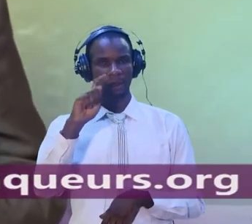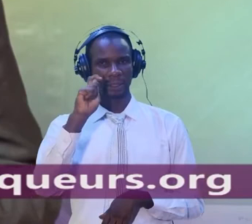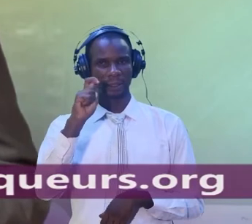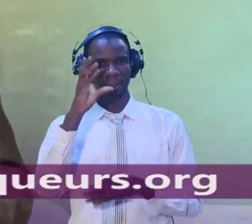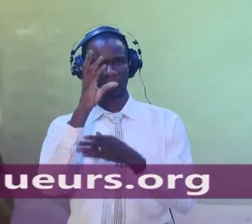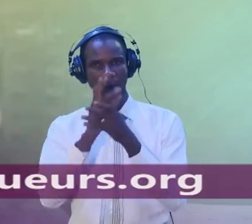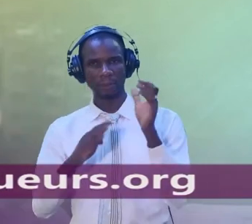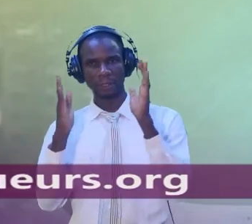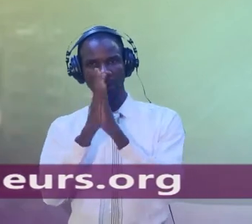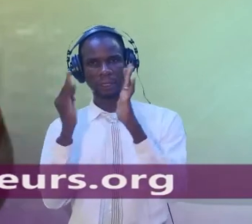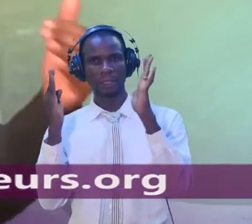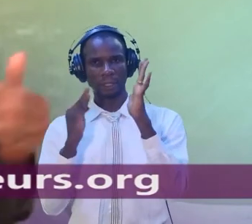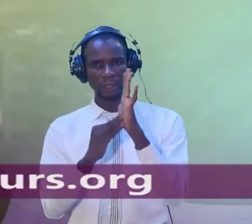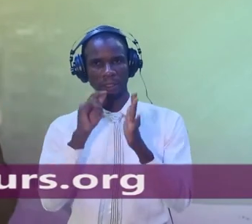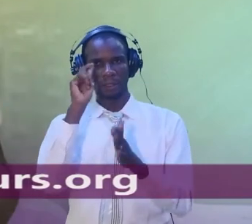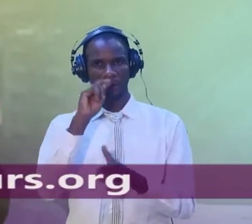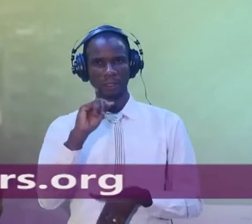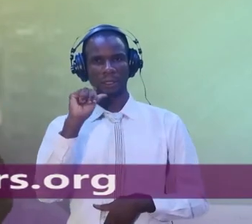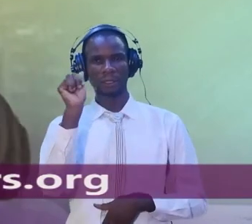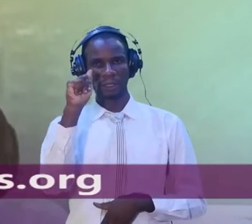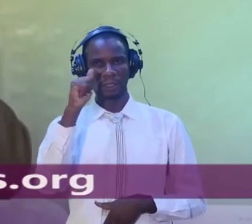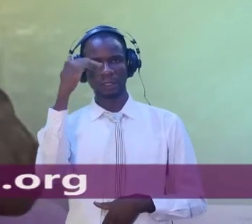Katika Kumbukumbu la Torati